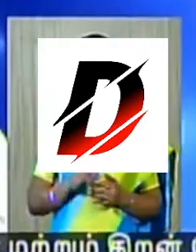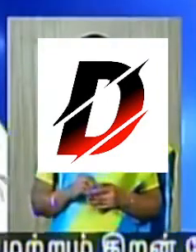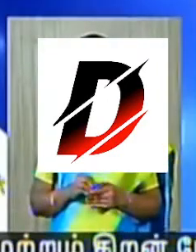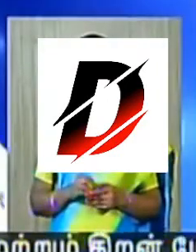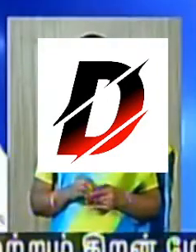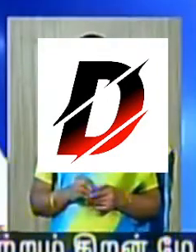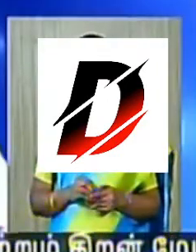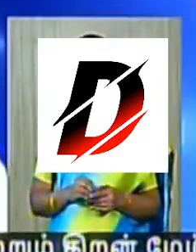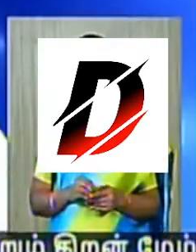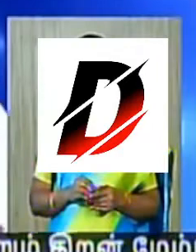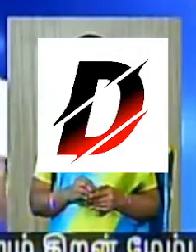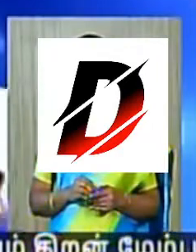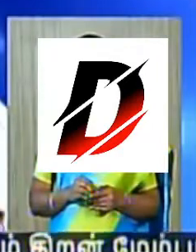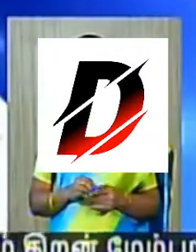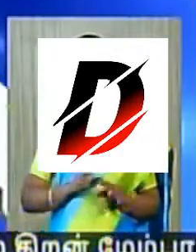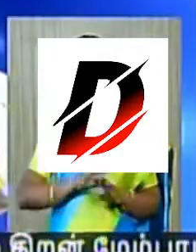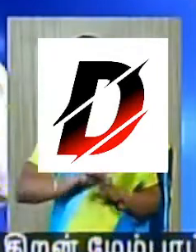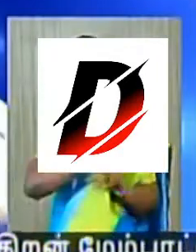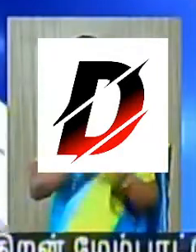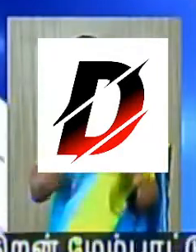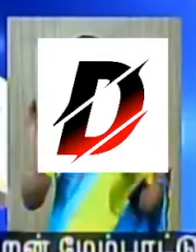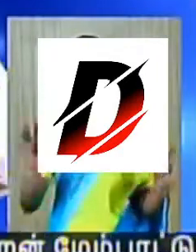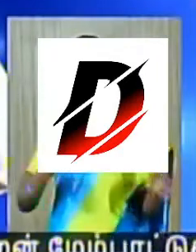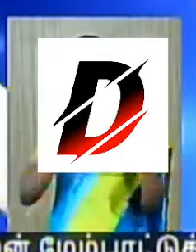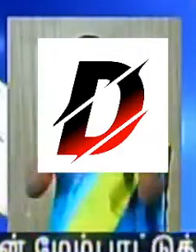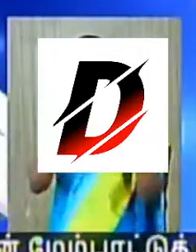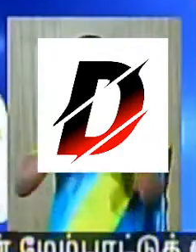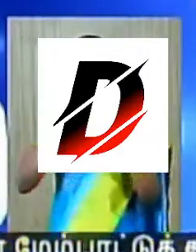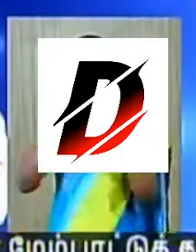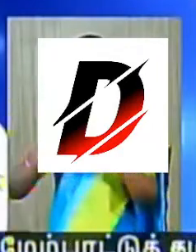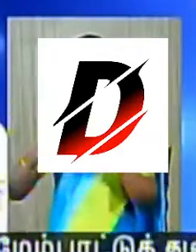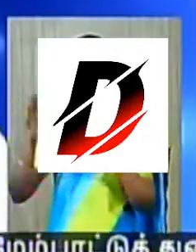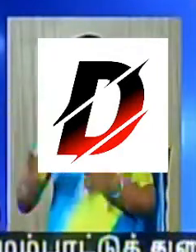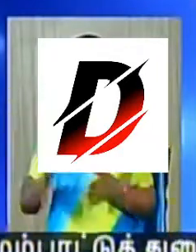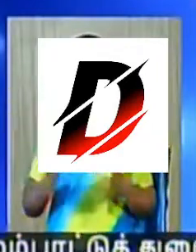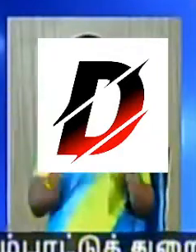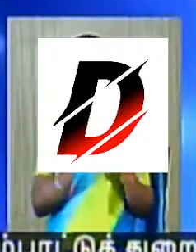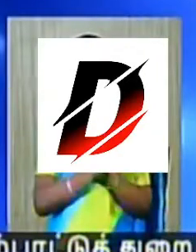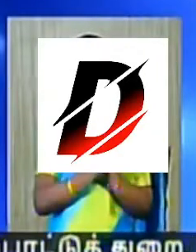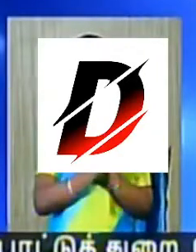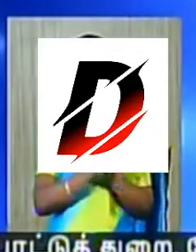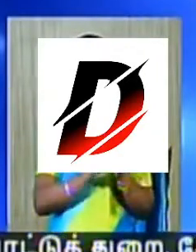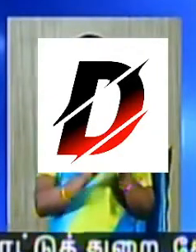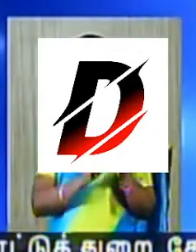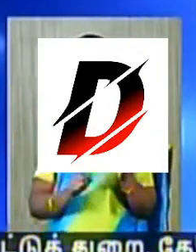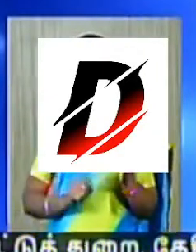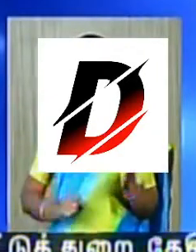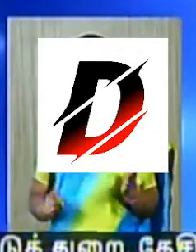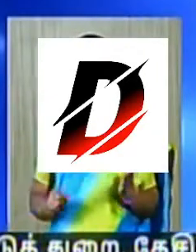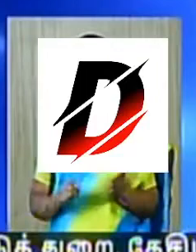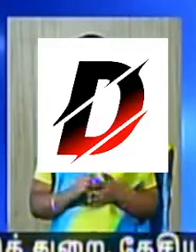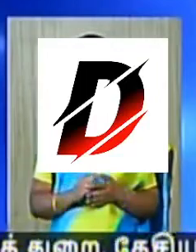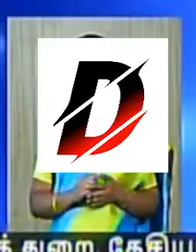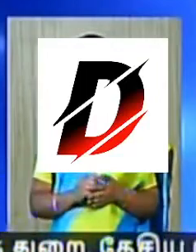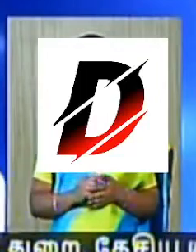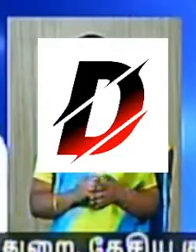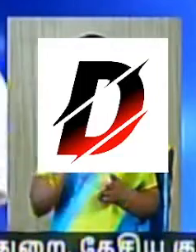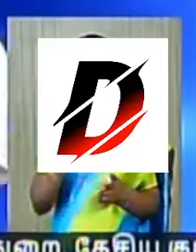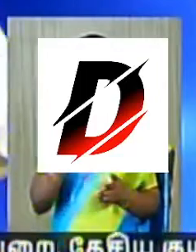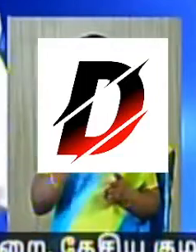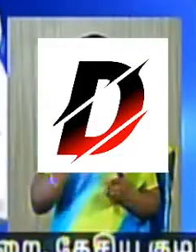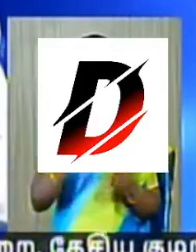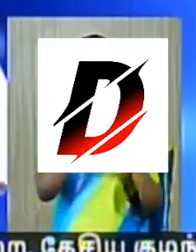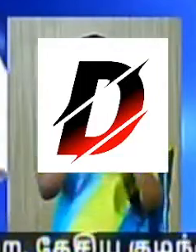அவ்வளவுதான் இப்போ இதுக்கு மேல எல்லா காலத்தியும் நாம கூட்டி கூட்டி எழுதியா செய்யலாமா இத பாருங்க